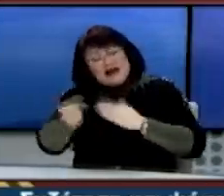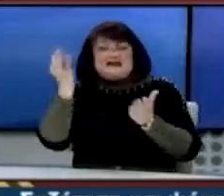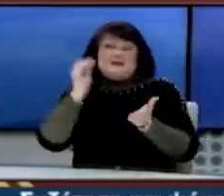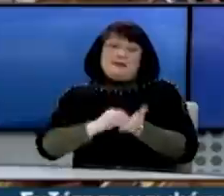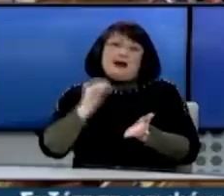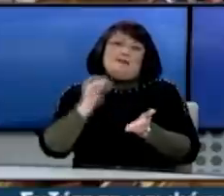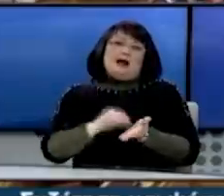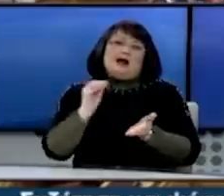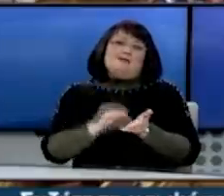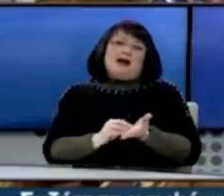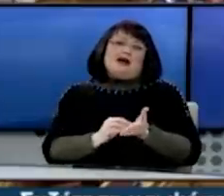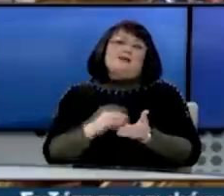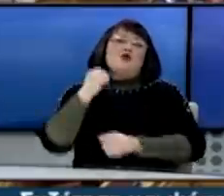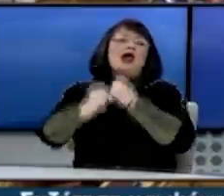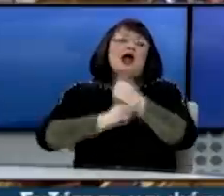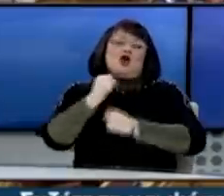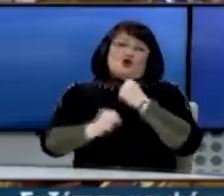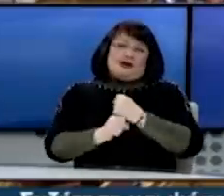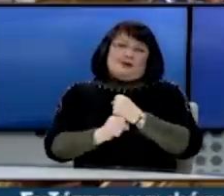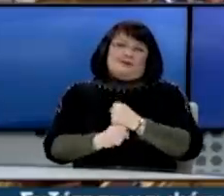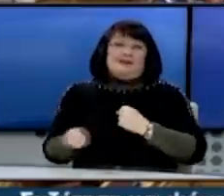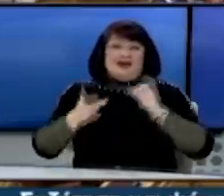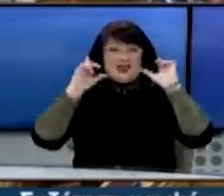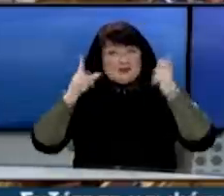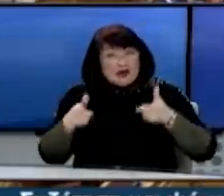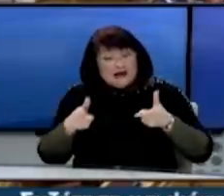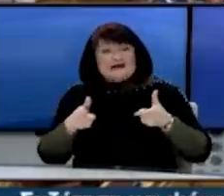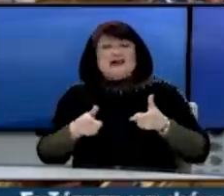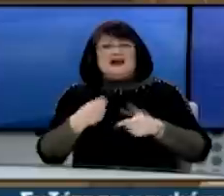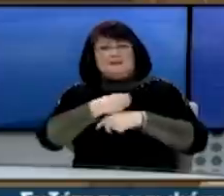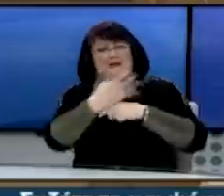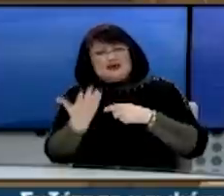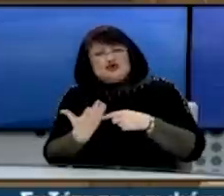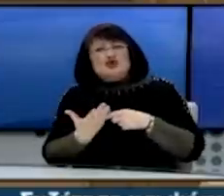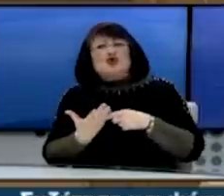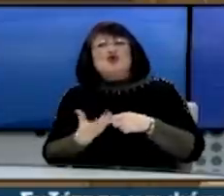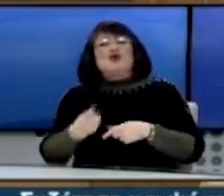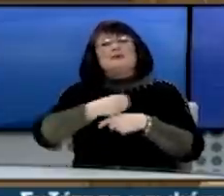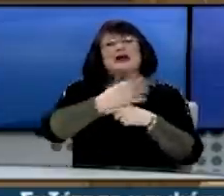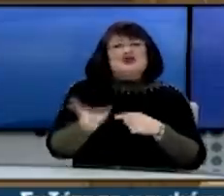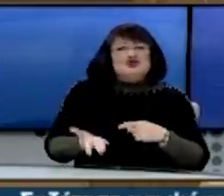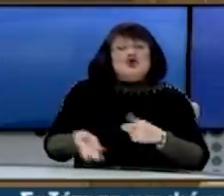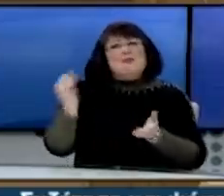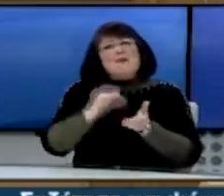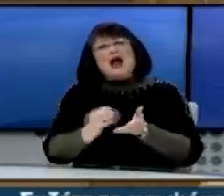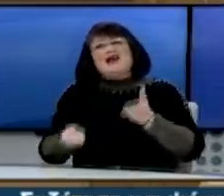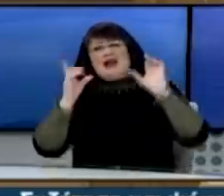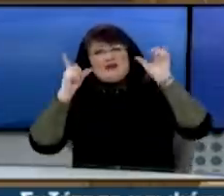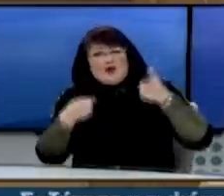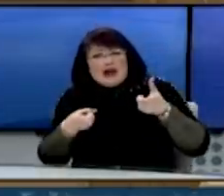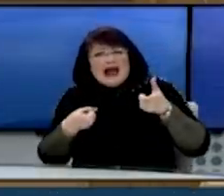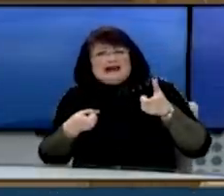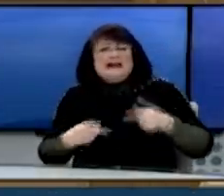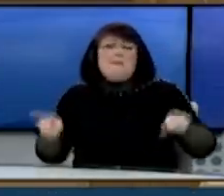και ξανά πάρα πολλά χρόνια. Νέα Δημοκρατία, ΠΑΣΟΚ, μετά ΠΑΣΟΚ, ξανά Νέα